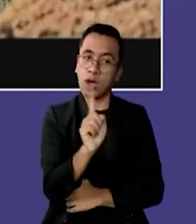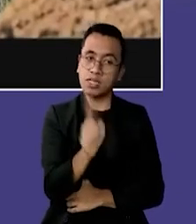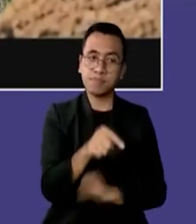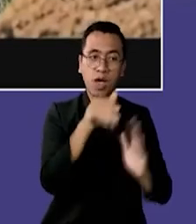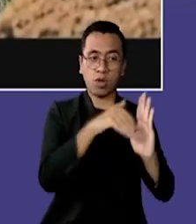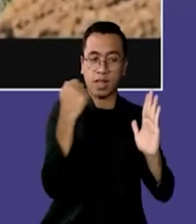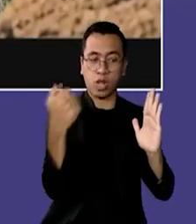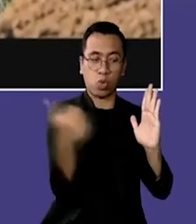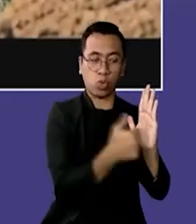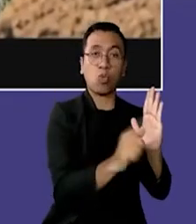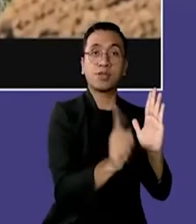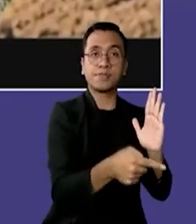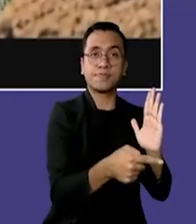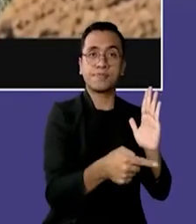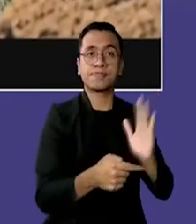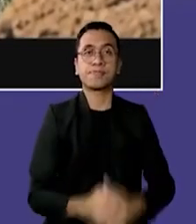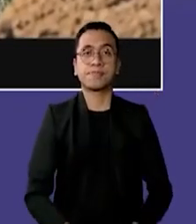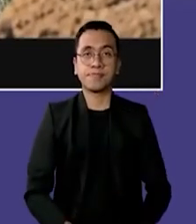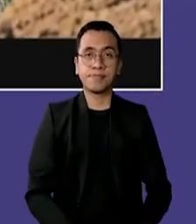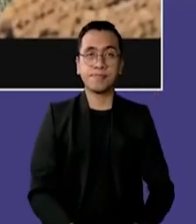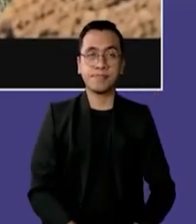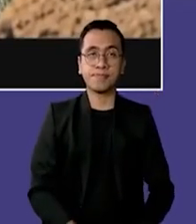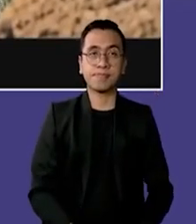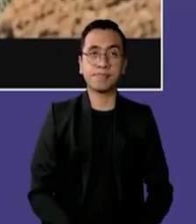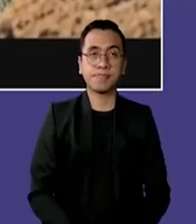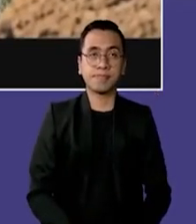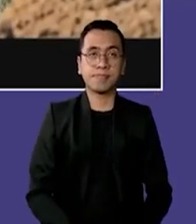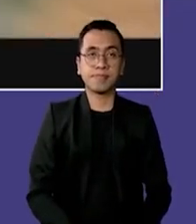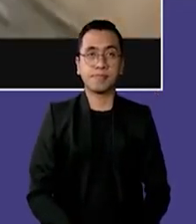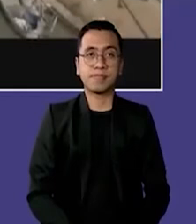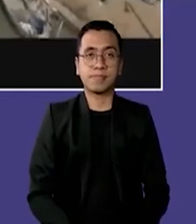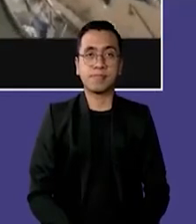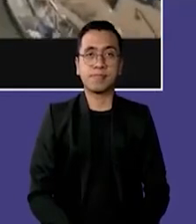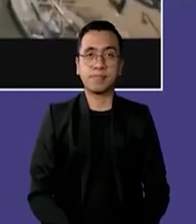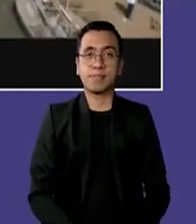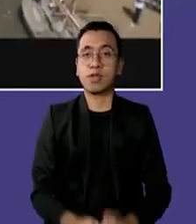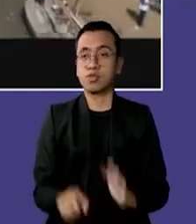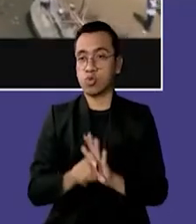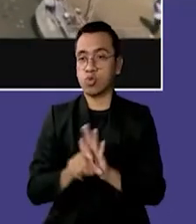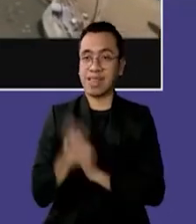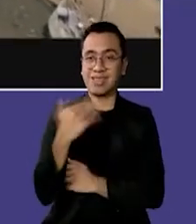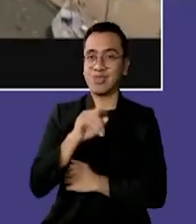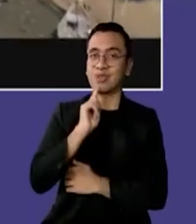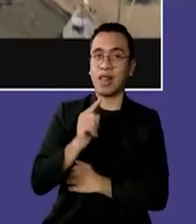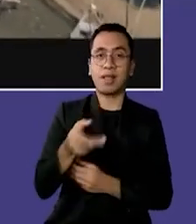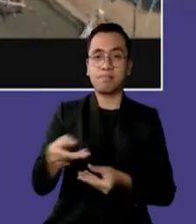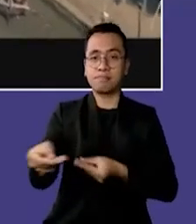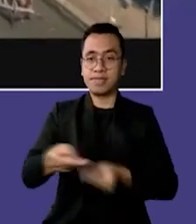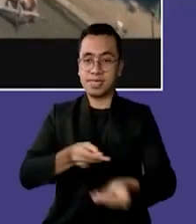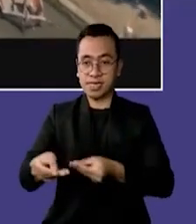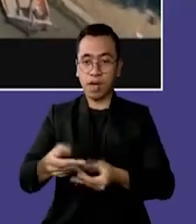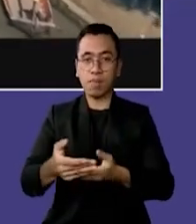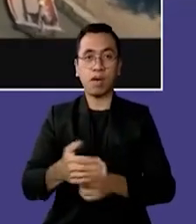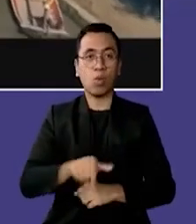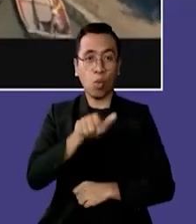kesehatan sesuai dengan apa yang menjadi harapan dari kita semua seperti tadi ya mungkin dari dilihat dari kaca partner bisnis justru kalau karyawan sakit